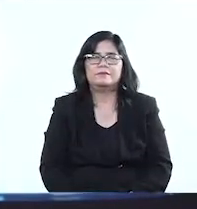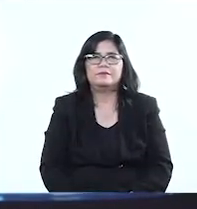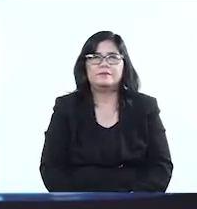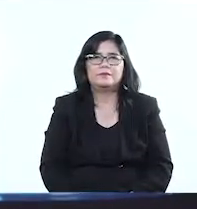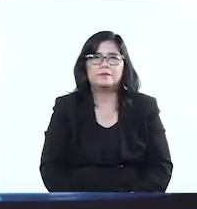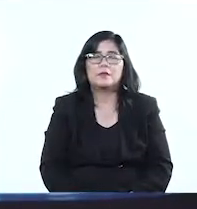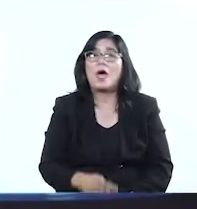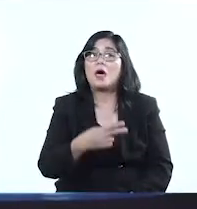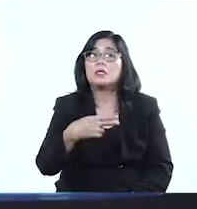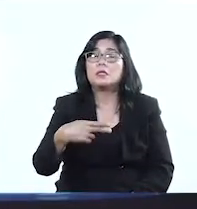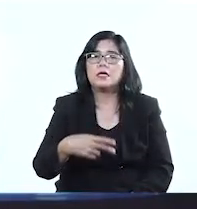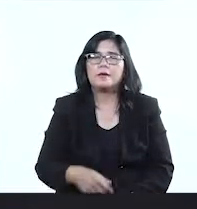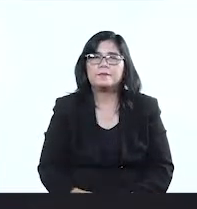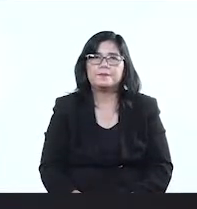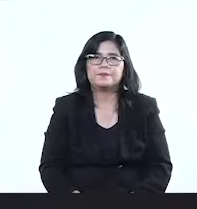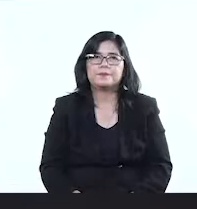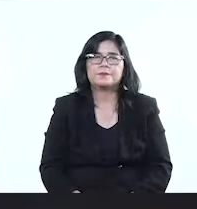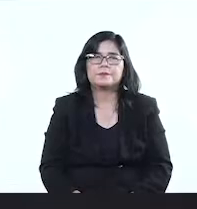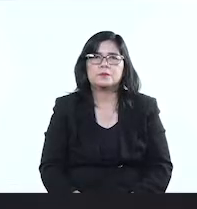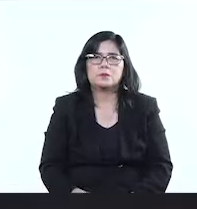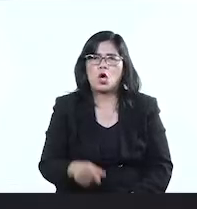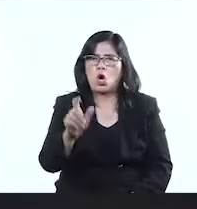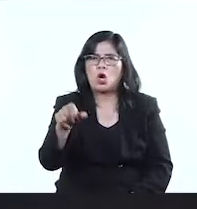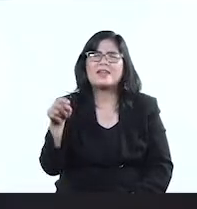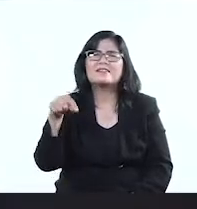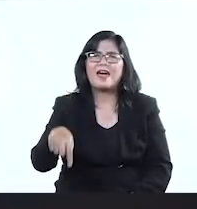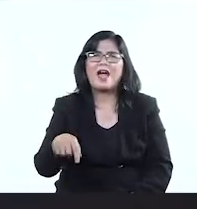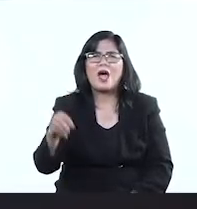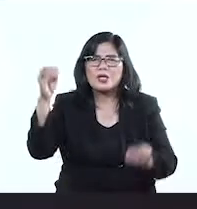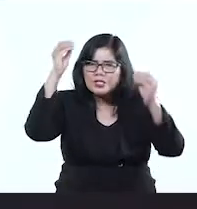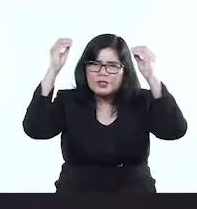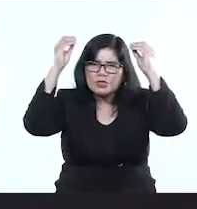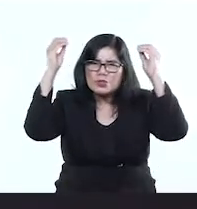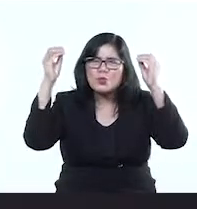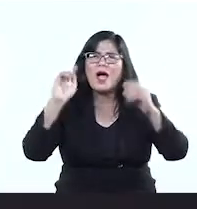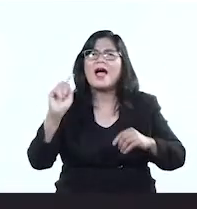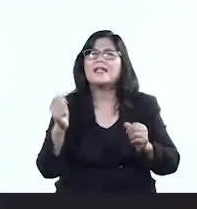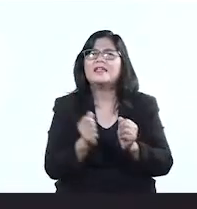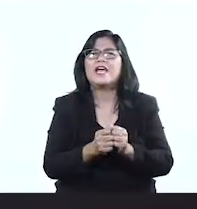you artinya apa Hai orang sekarang hanya sibuk dengan judulnya